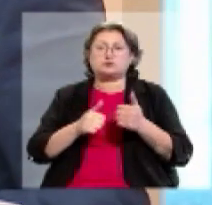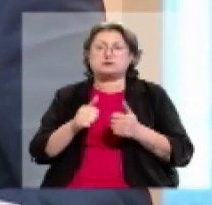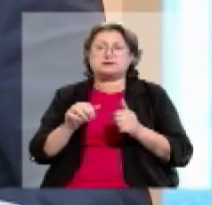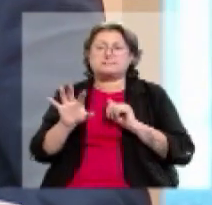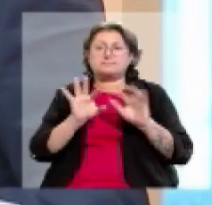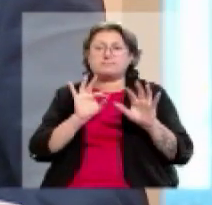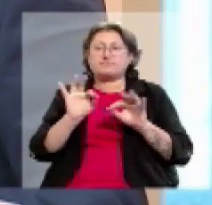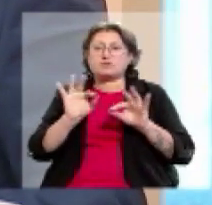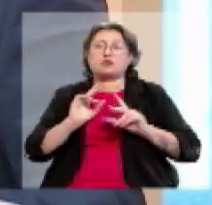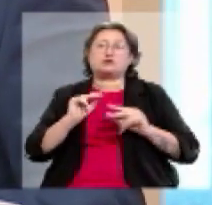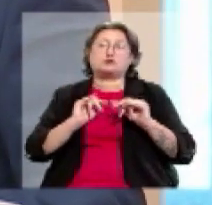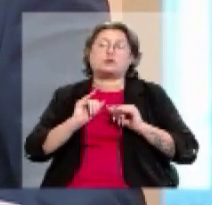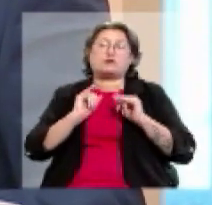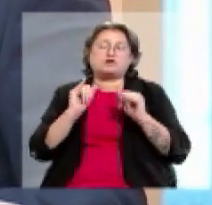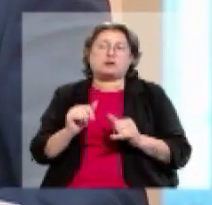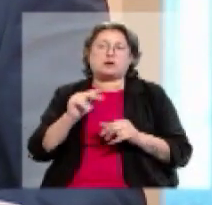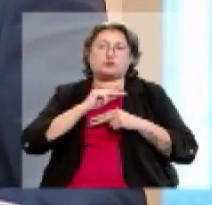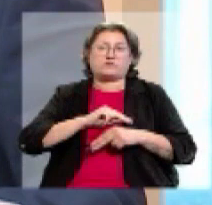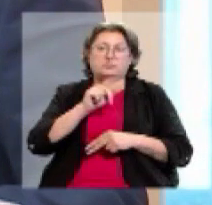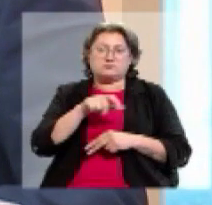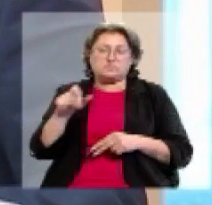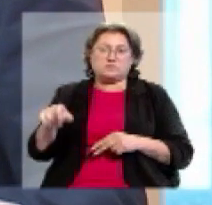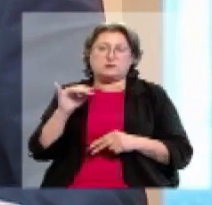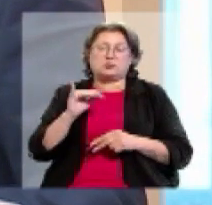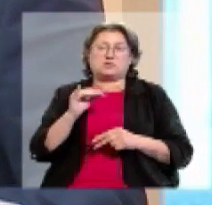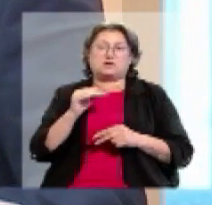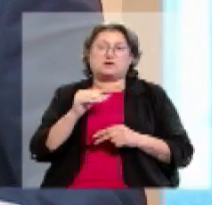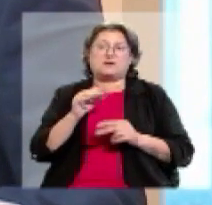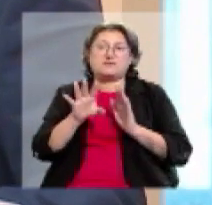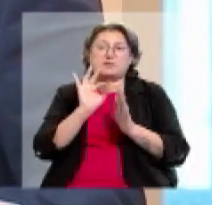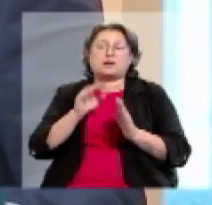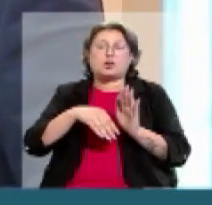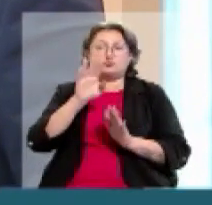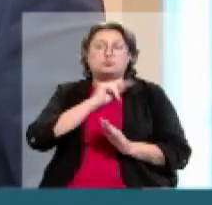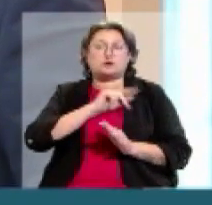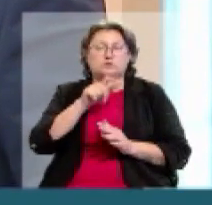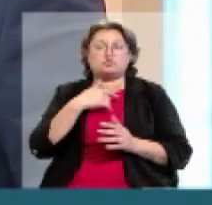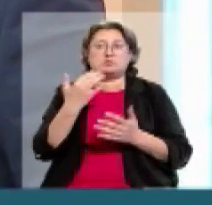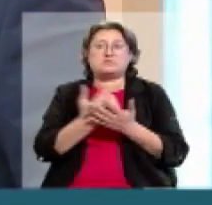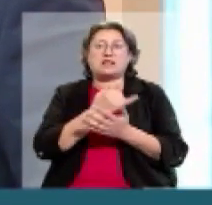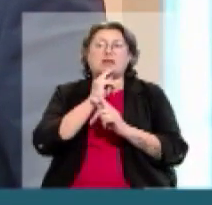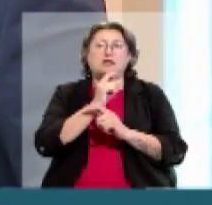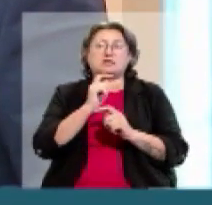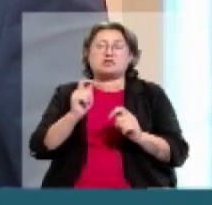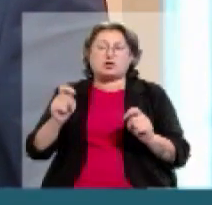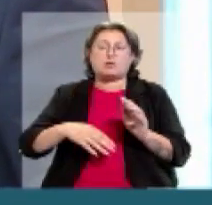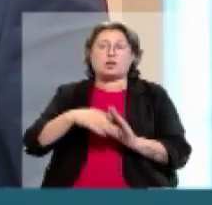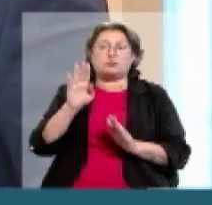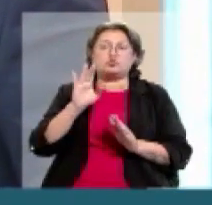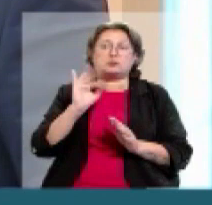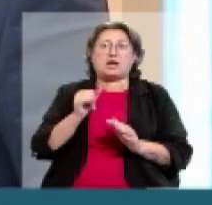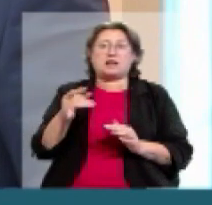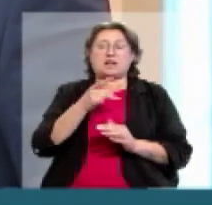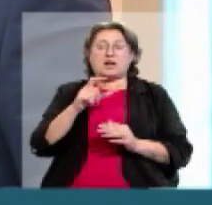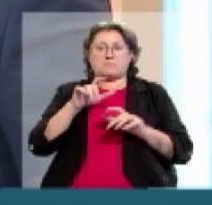Бұл байқау еңбек азаматтарына деген құрметті қалыптастырып, адал қызметкерлерді анықтайды. Біз қазір үздік еңбек адамдарын өңірлік кезеңде анықтап,